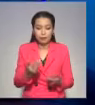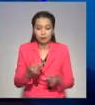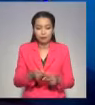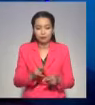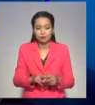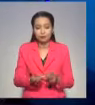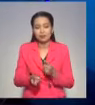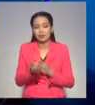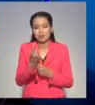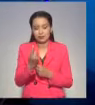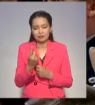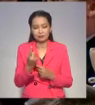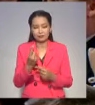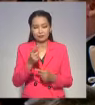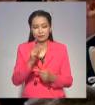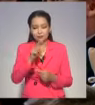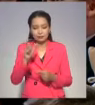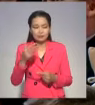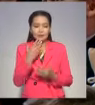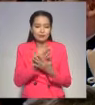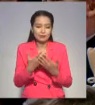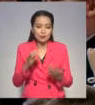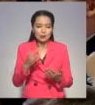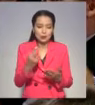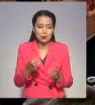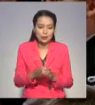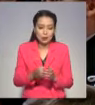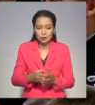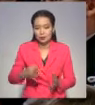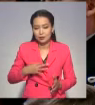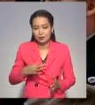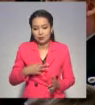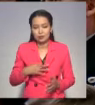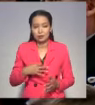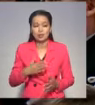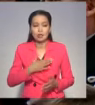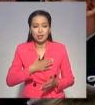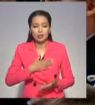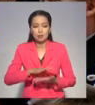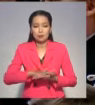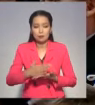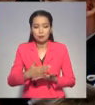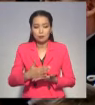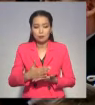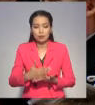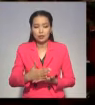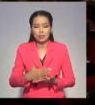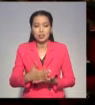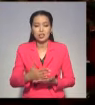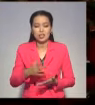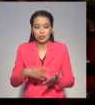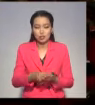происхождения, религиозных взглядов, социального статуса. Обладать нашим паспортом значит быть